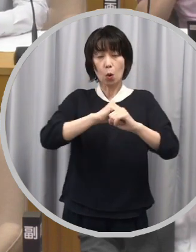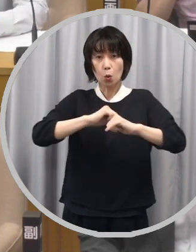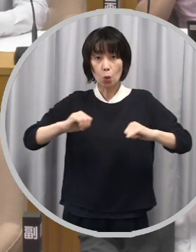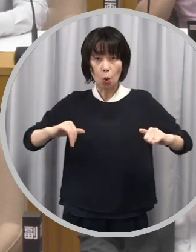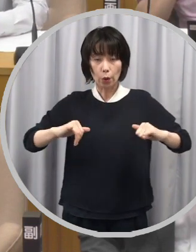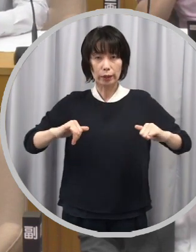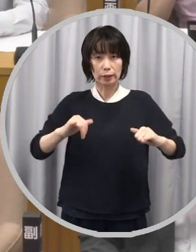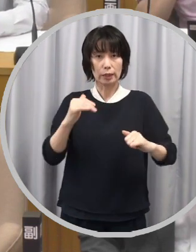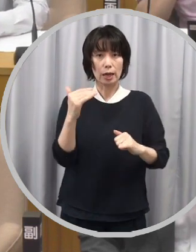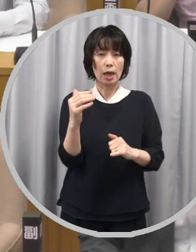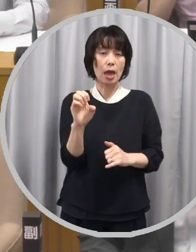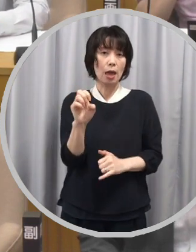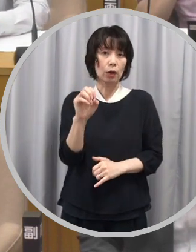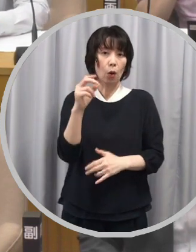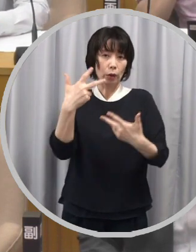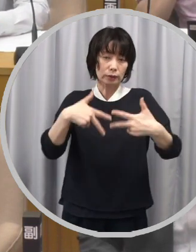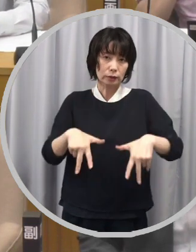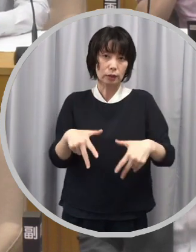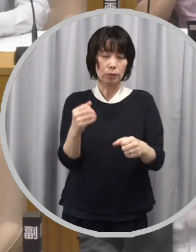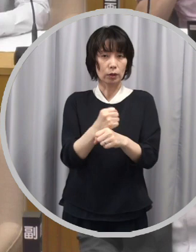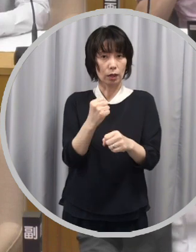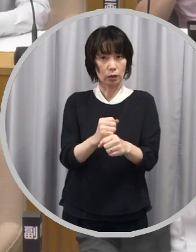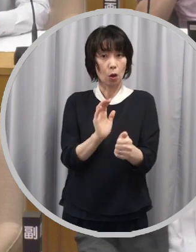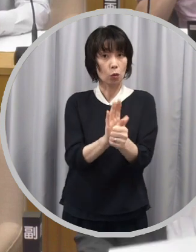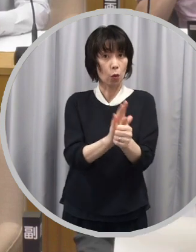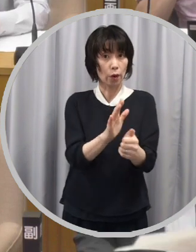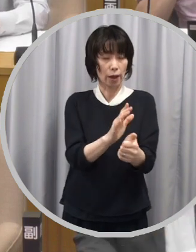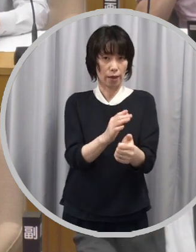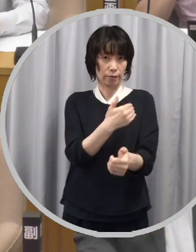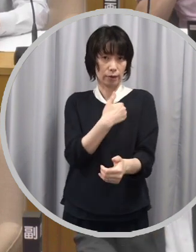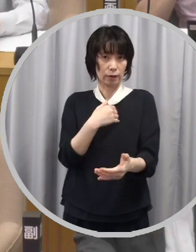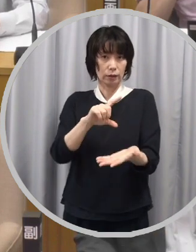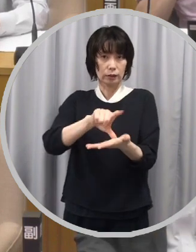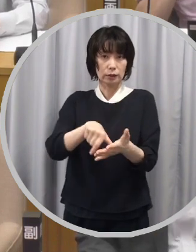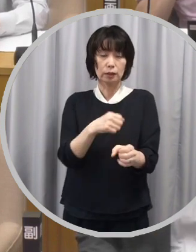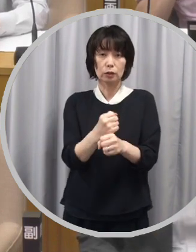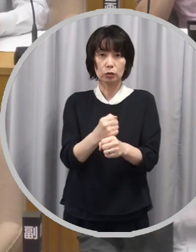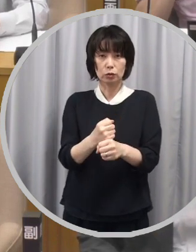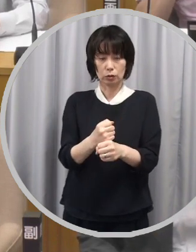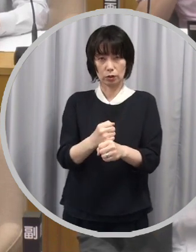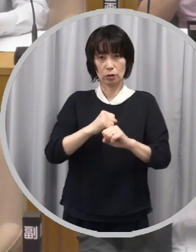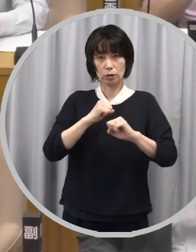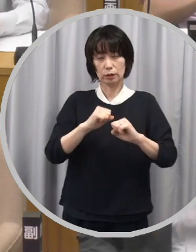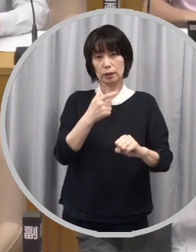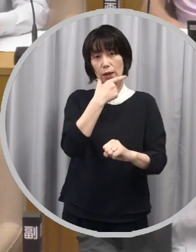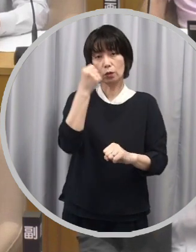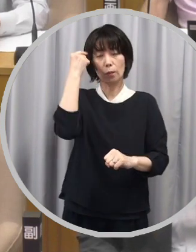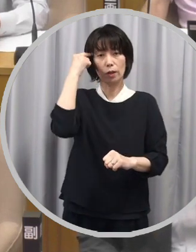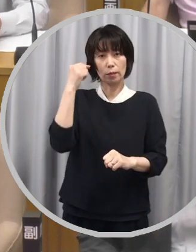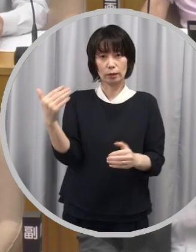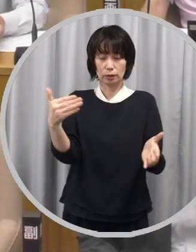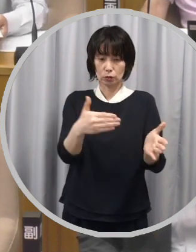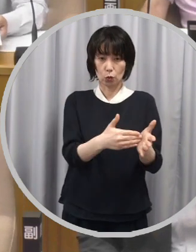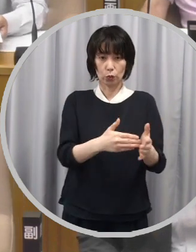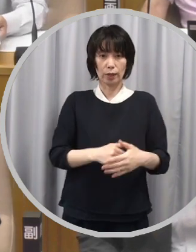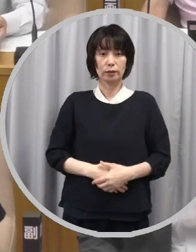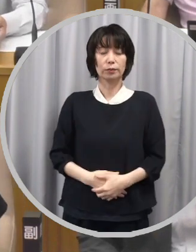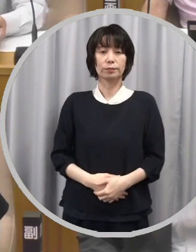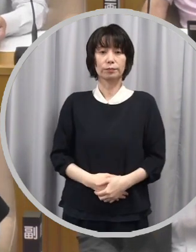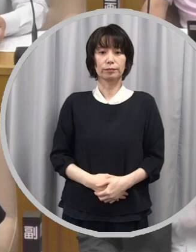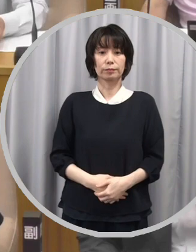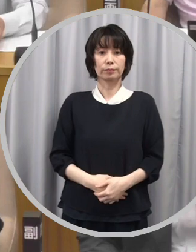なエコシステムの形成に貢献できる地域づくりを行ってまいりたいと考えております。私から以上